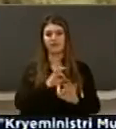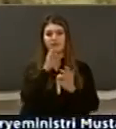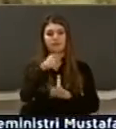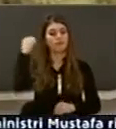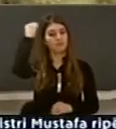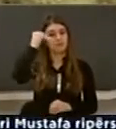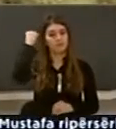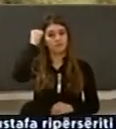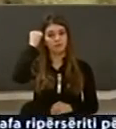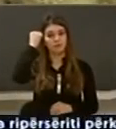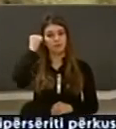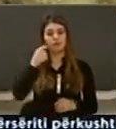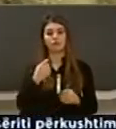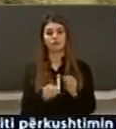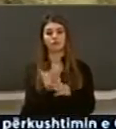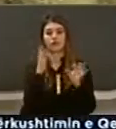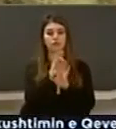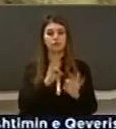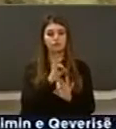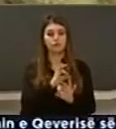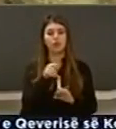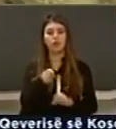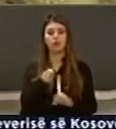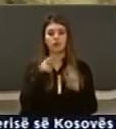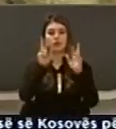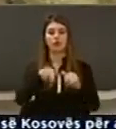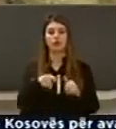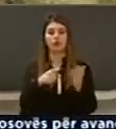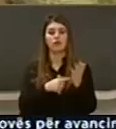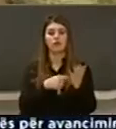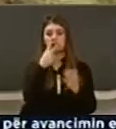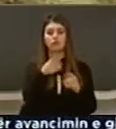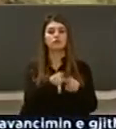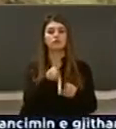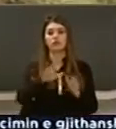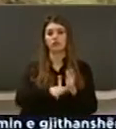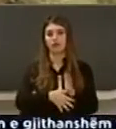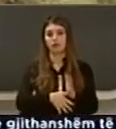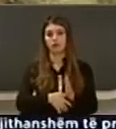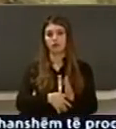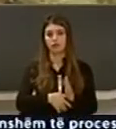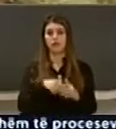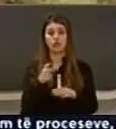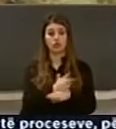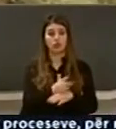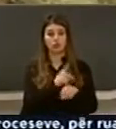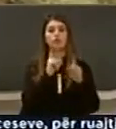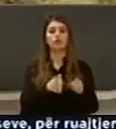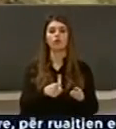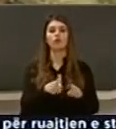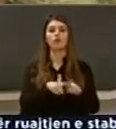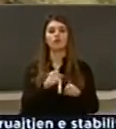Kosova, as nuk zhvillohet vendi. Është thjesht një formë e hajnis ose stimulimi i votuesve. Shteti duhet të mundsojë kredite